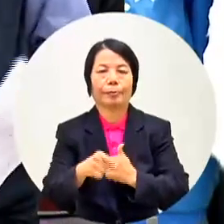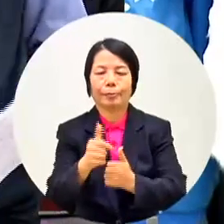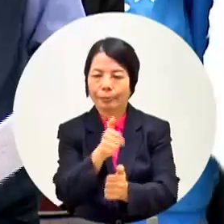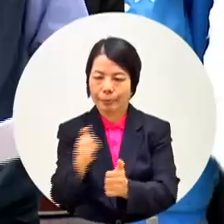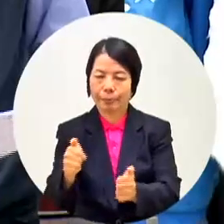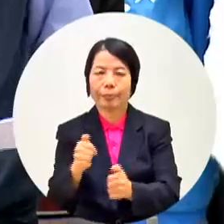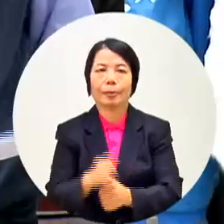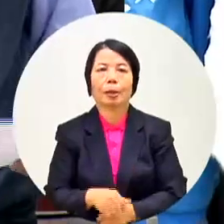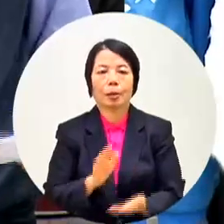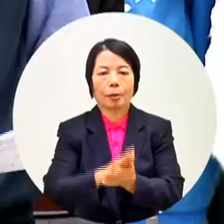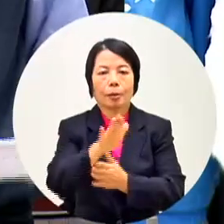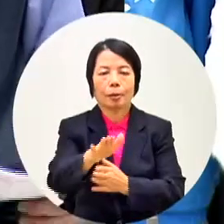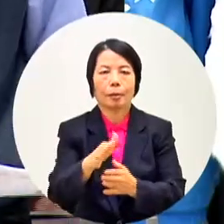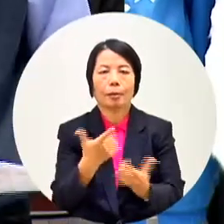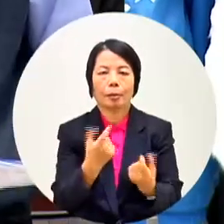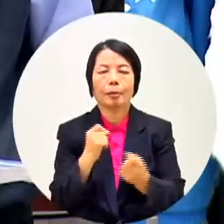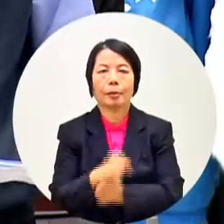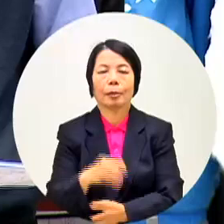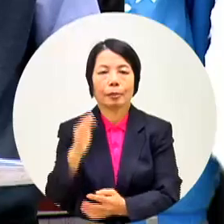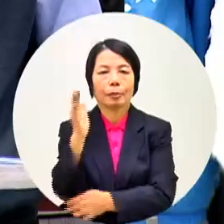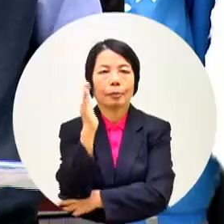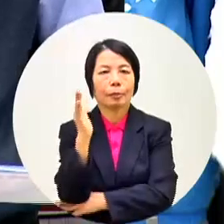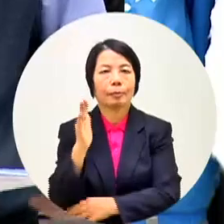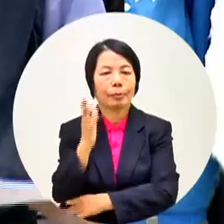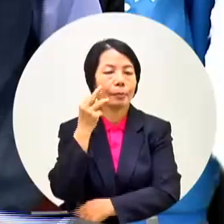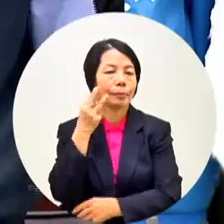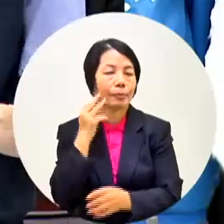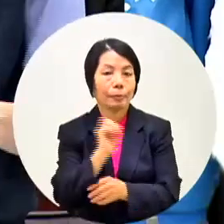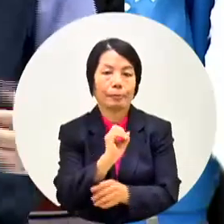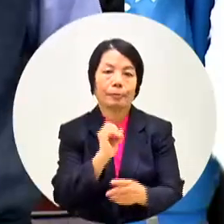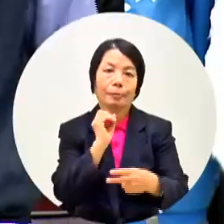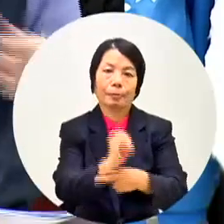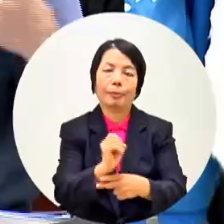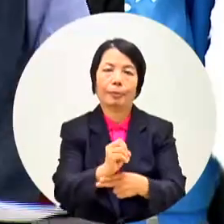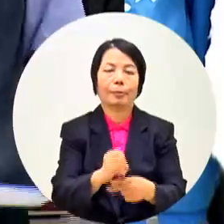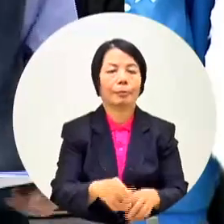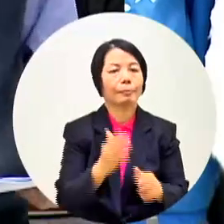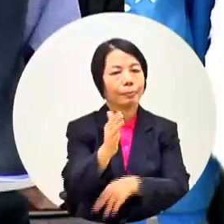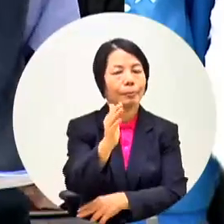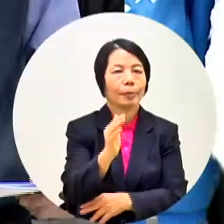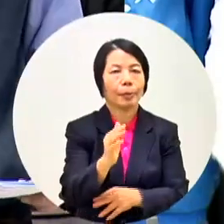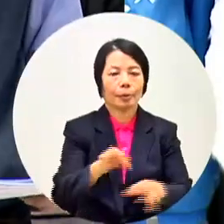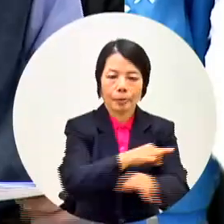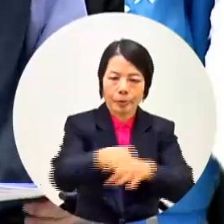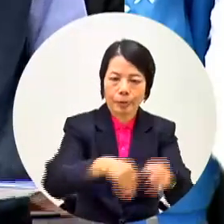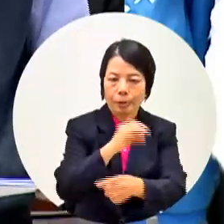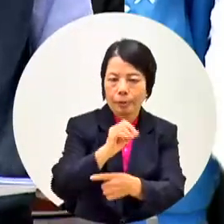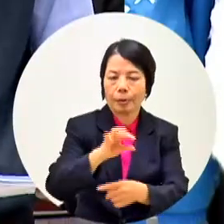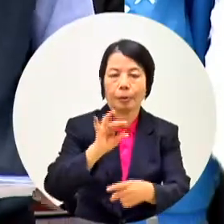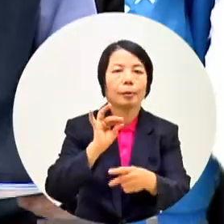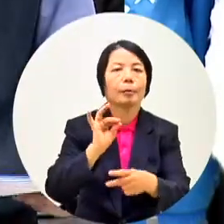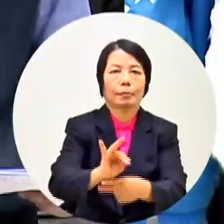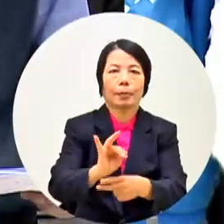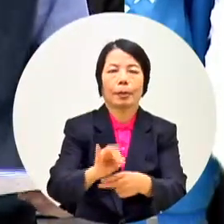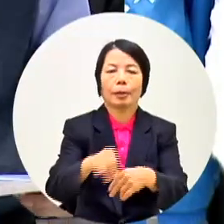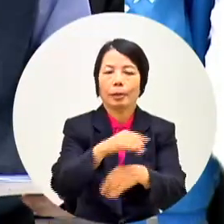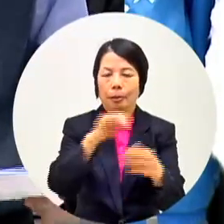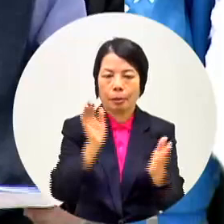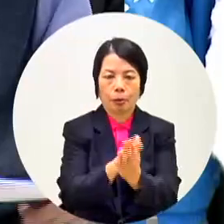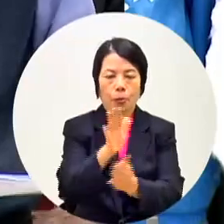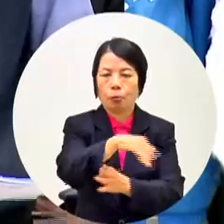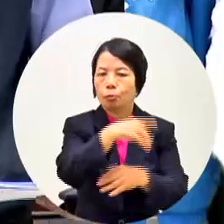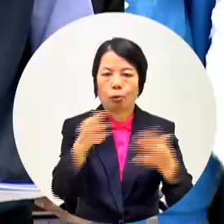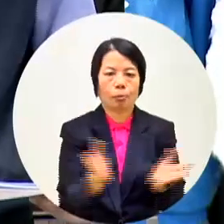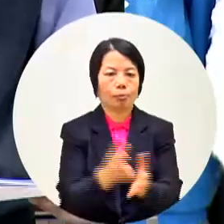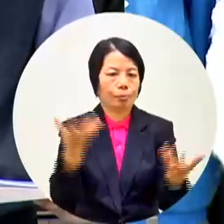分、经济一百分，我们全力来冲，所有未来的压力我们这个团队通通会把它扛起来，这一点我们有这个信心，